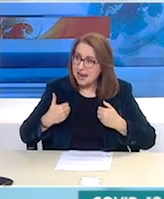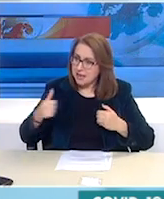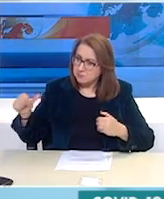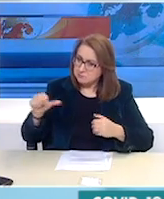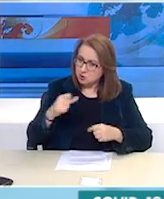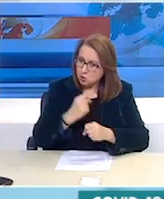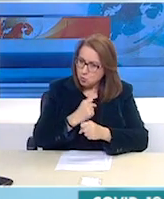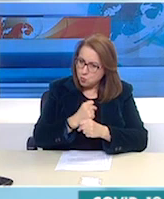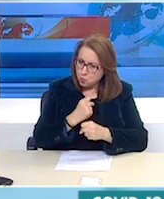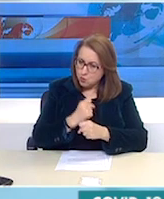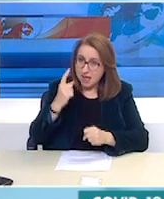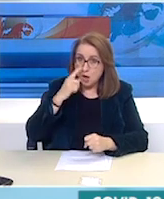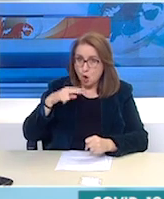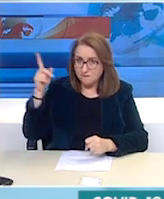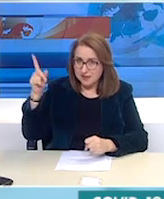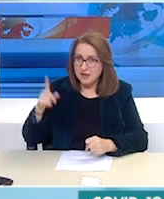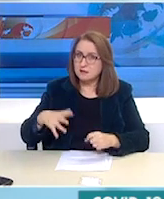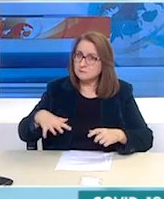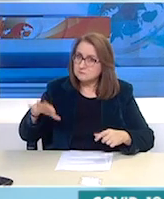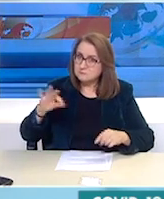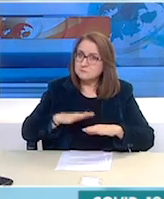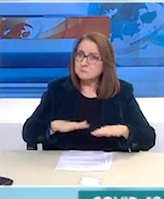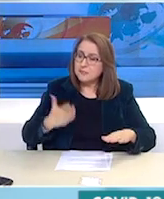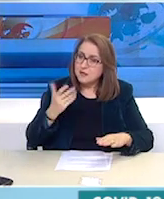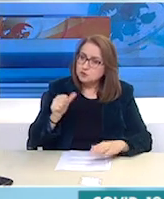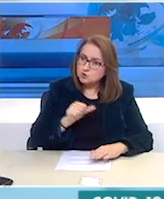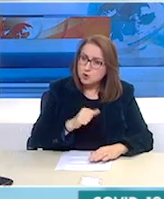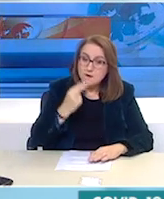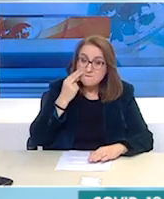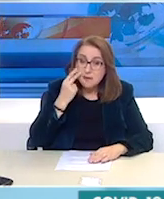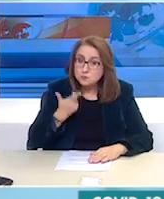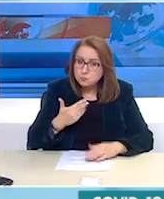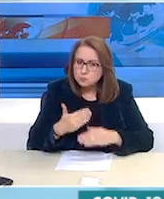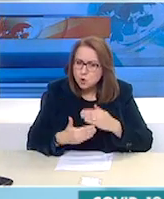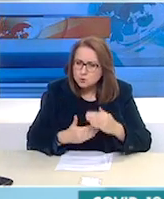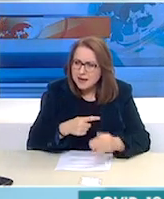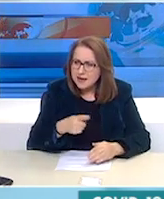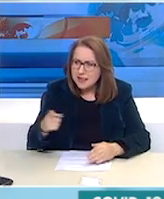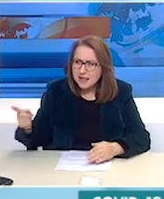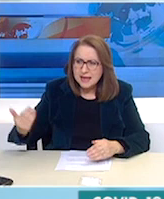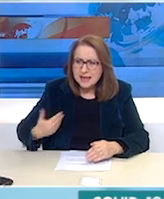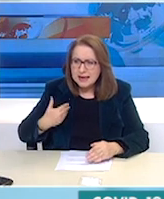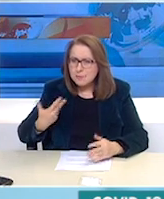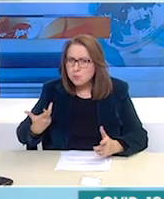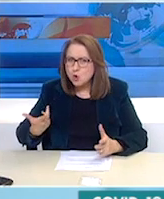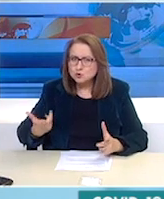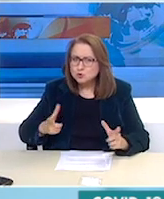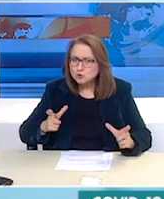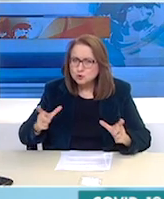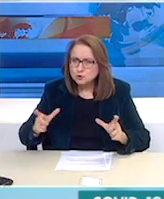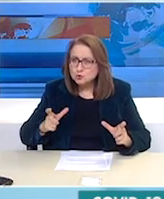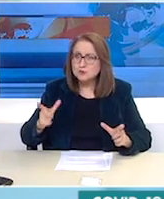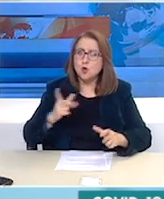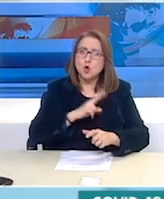να δημιουργείται ένα τείχος σε αυτές τις ομάδες, να βλέπεις πώς πηγαίνει η πορεία της νόσου στον πληθυσμό και πόσο αντέχει το